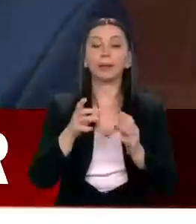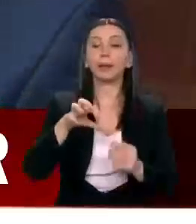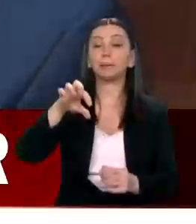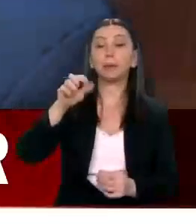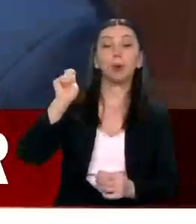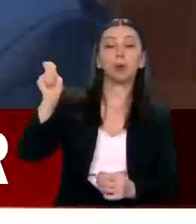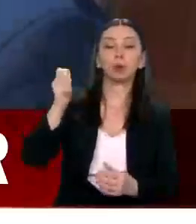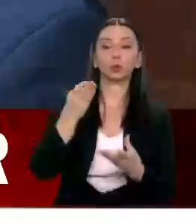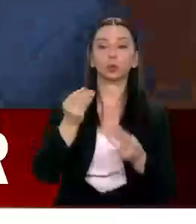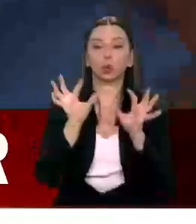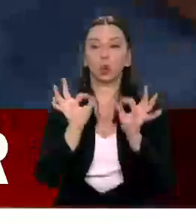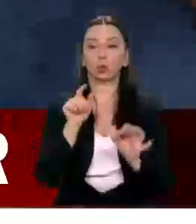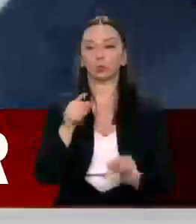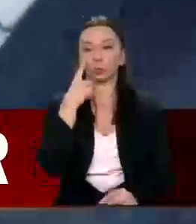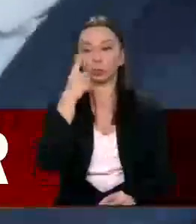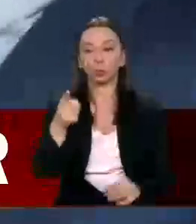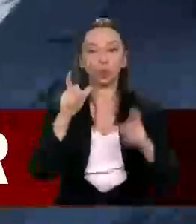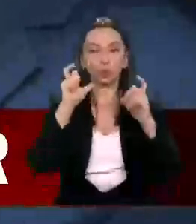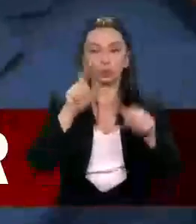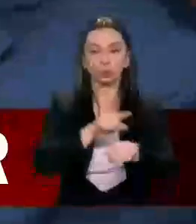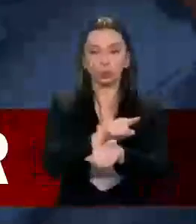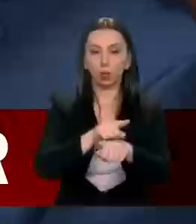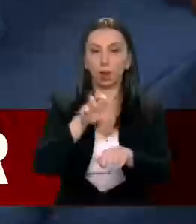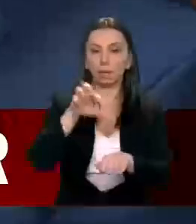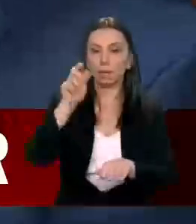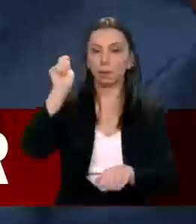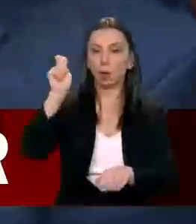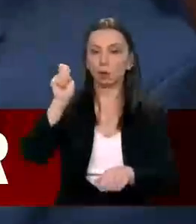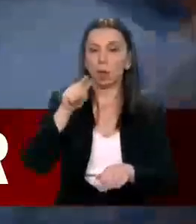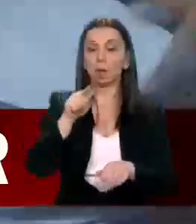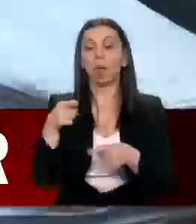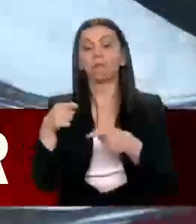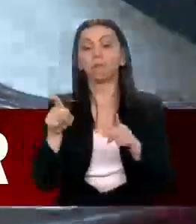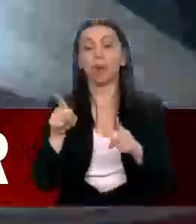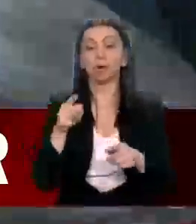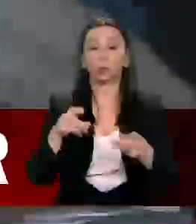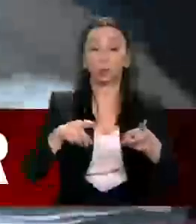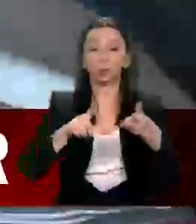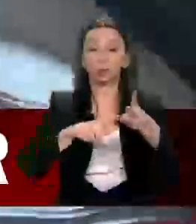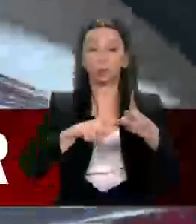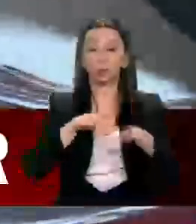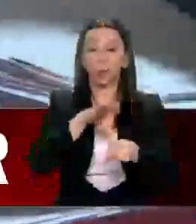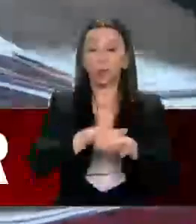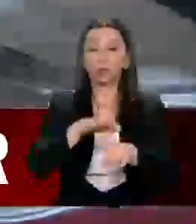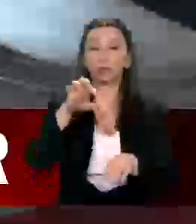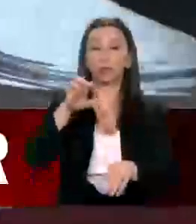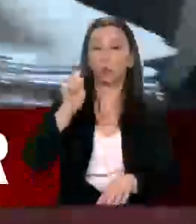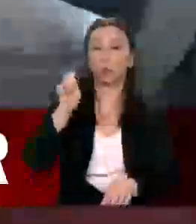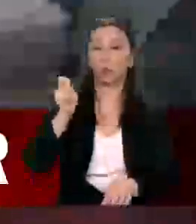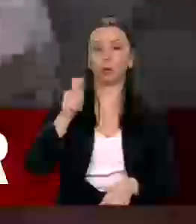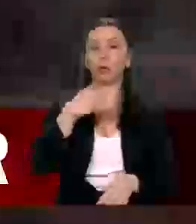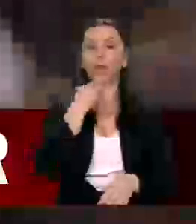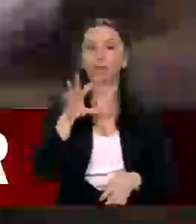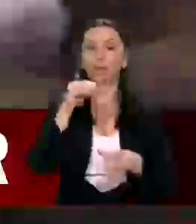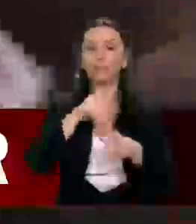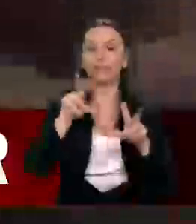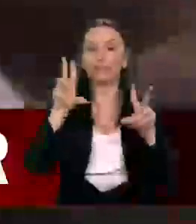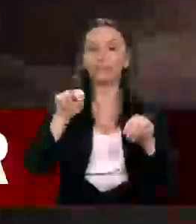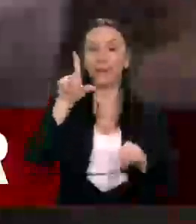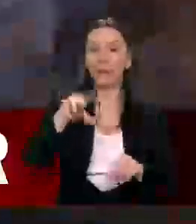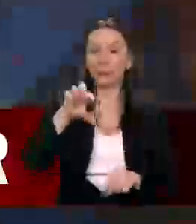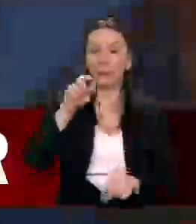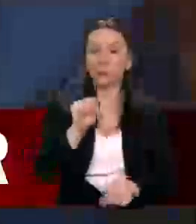ödendi Çok önemli çünkü buna göre sigortalılık süresi ve prim ödeme gün sayısı farklılaşıyor 3 adım prim ödeme gün sayısı hesabı emeklilik için yeterli